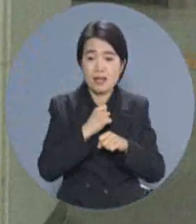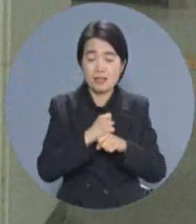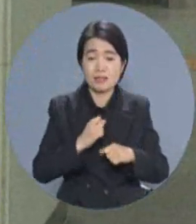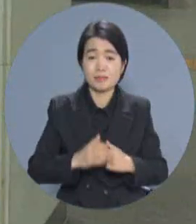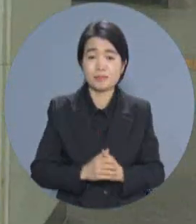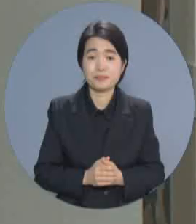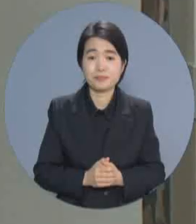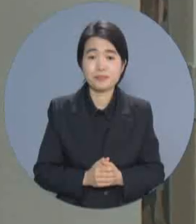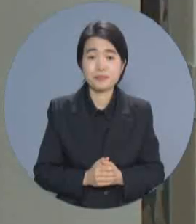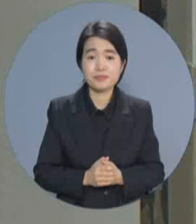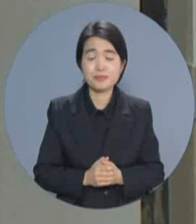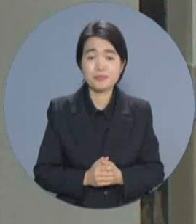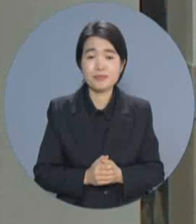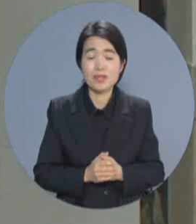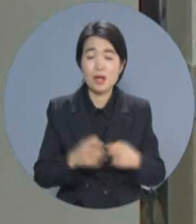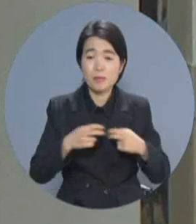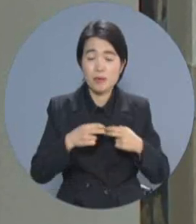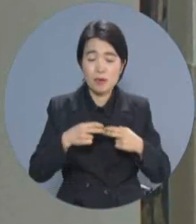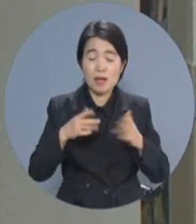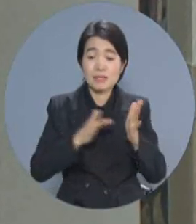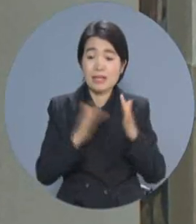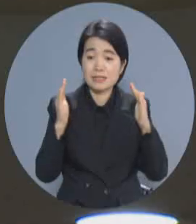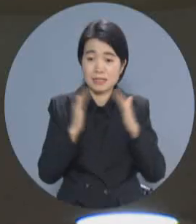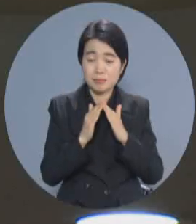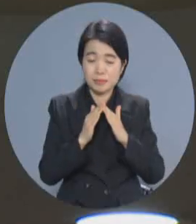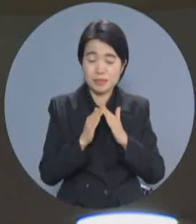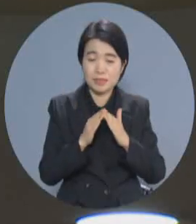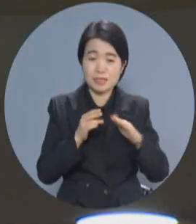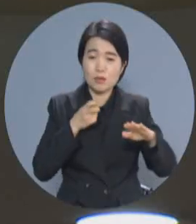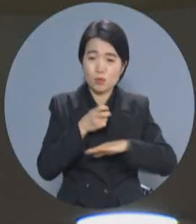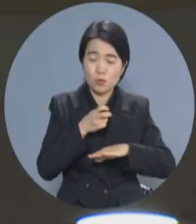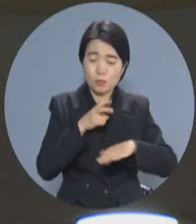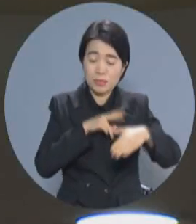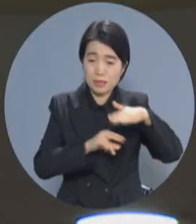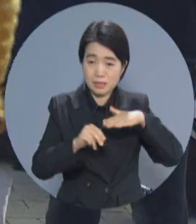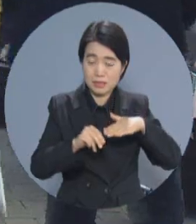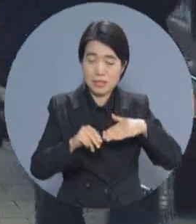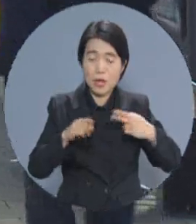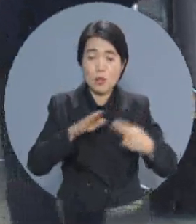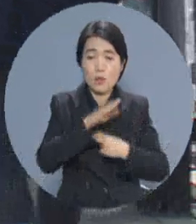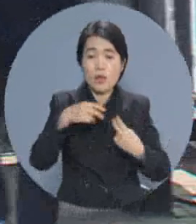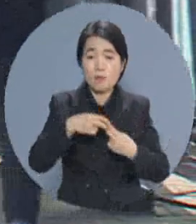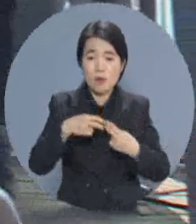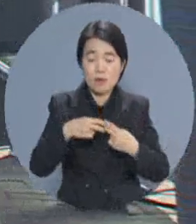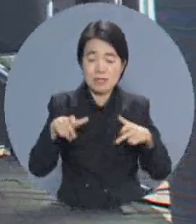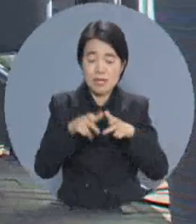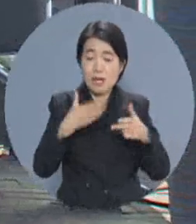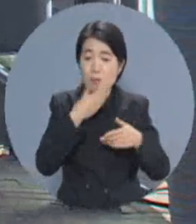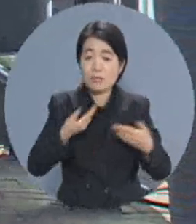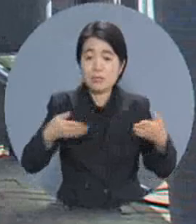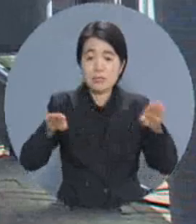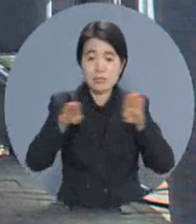합니다. 병원과 약국뿐만 아니라 대중교통, 요양병원이나